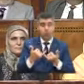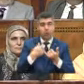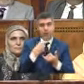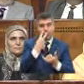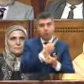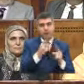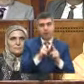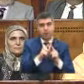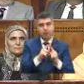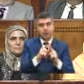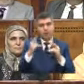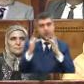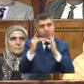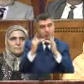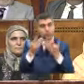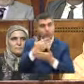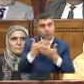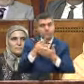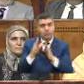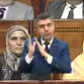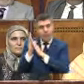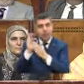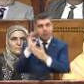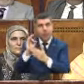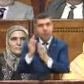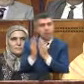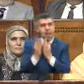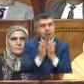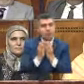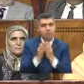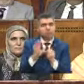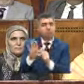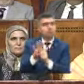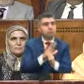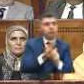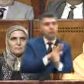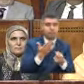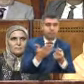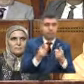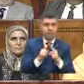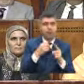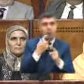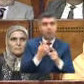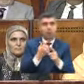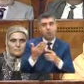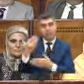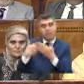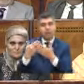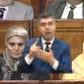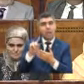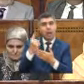على الاطعام المدرسي، رغم ان قلت بان زدتوا في الوجبه الغذائيه من درهم فاصل 40